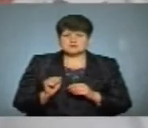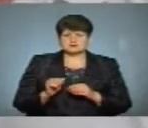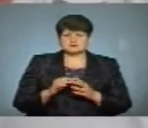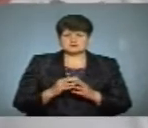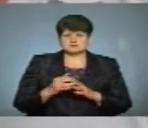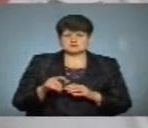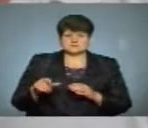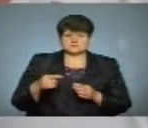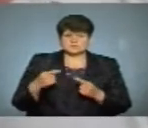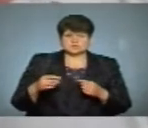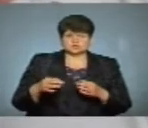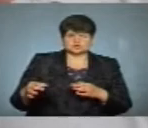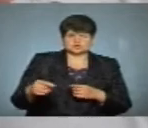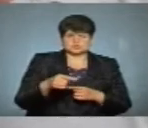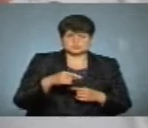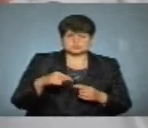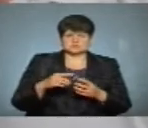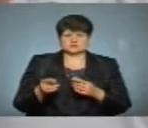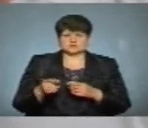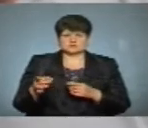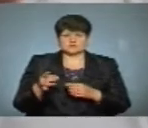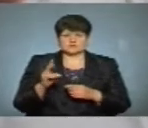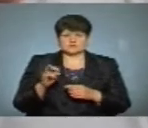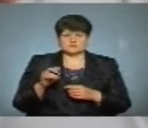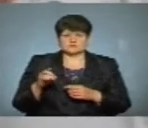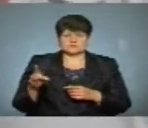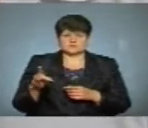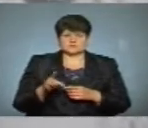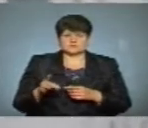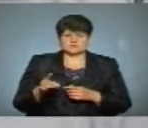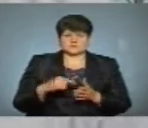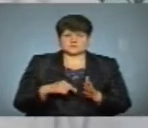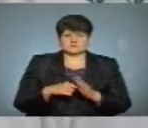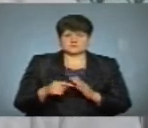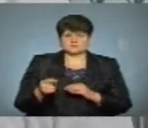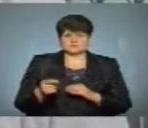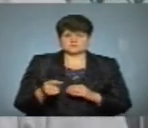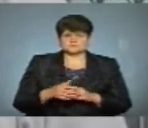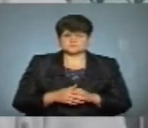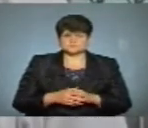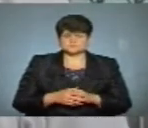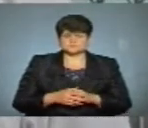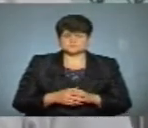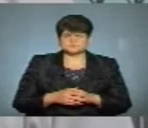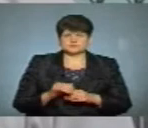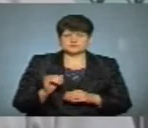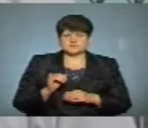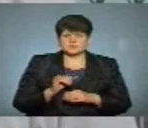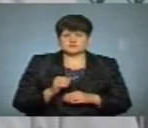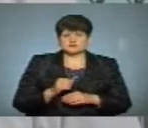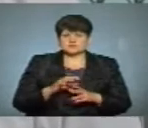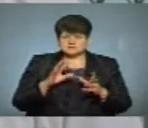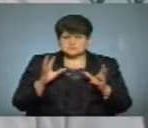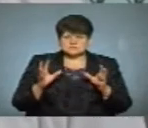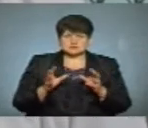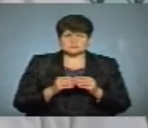мешканці інших сіл Тернопільського, Козівського районів та міста Тернополя. І на загал,